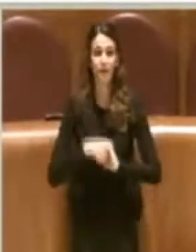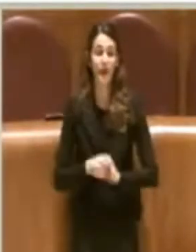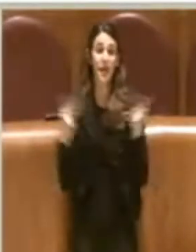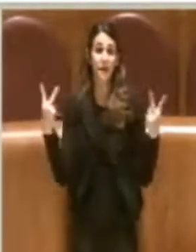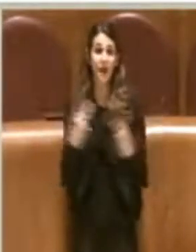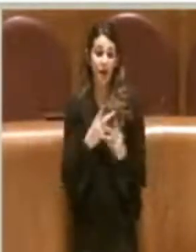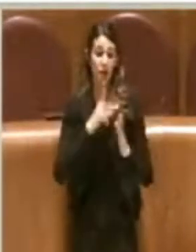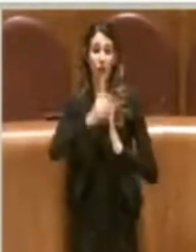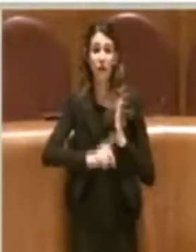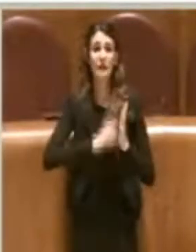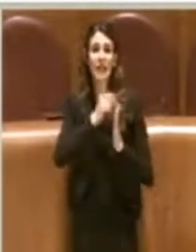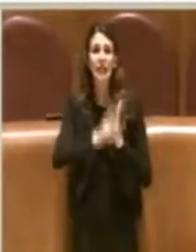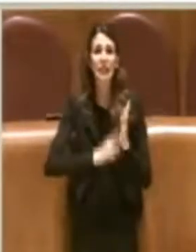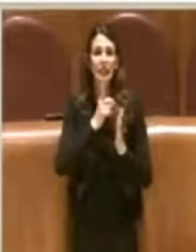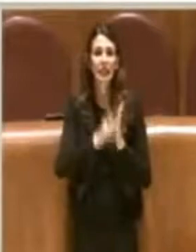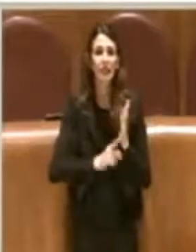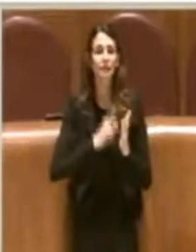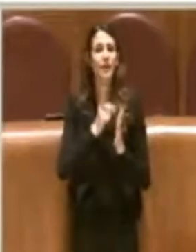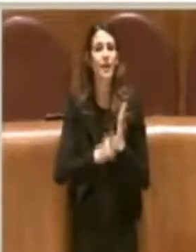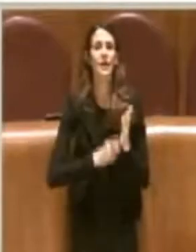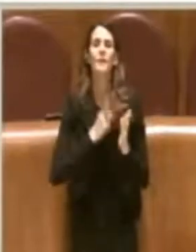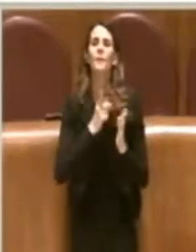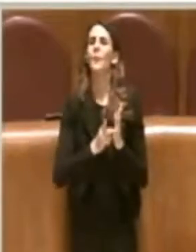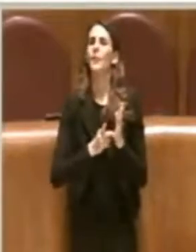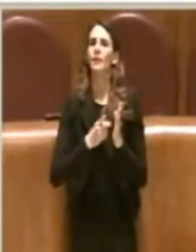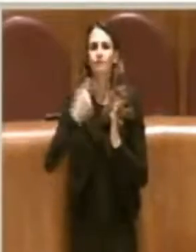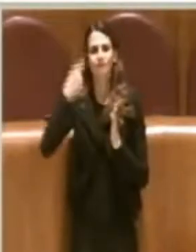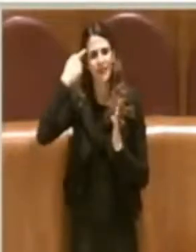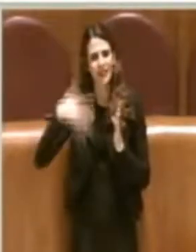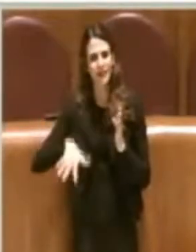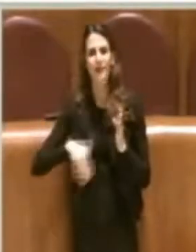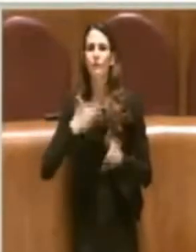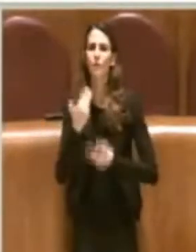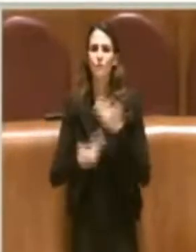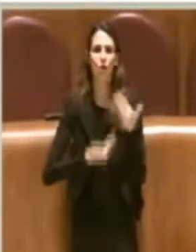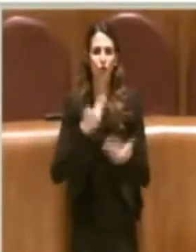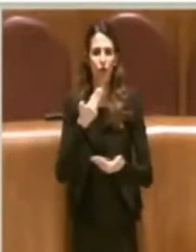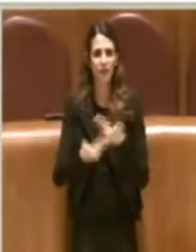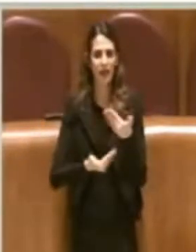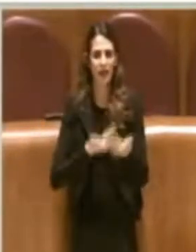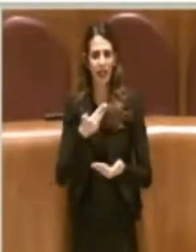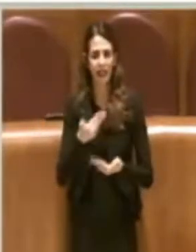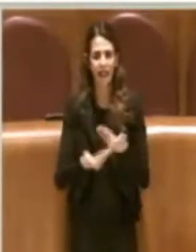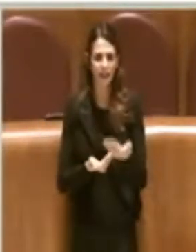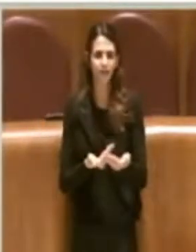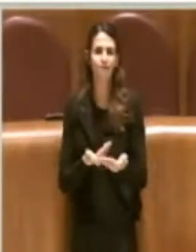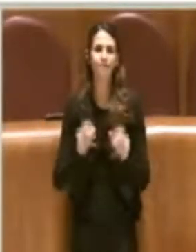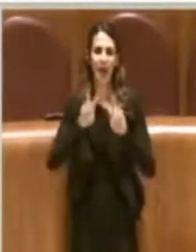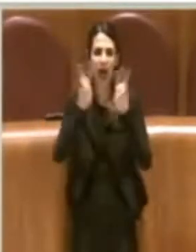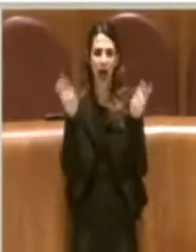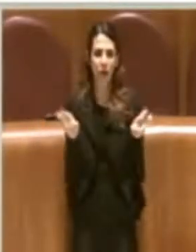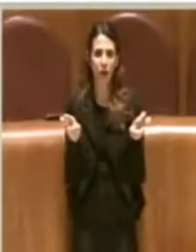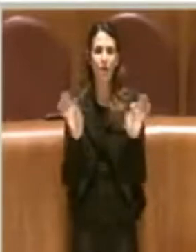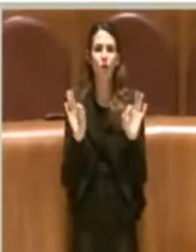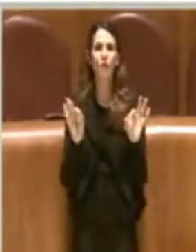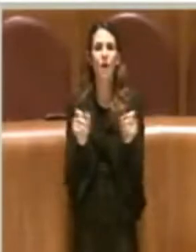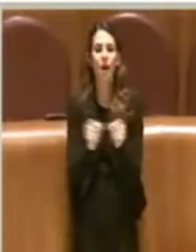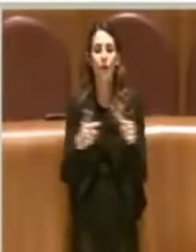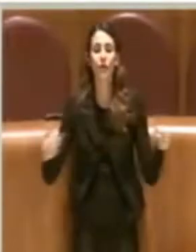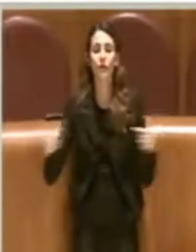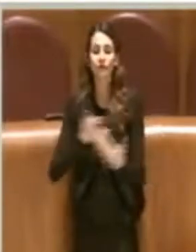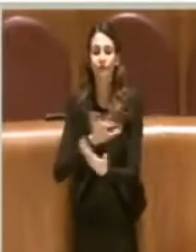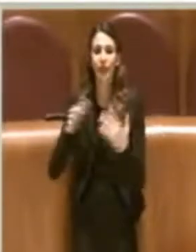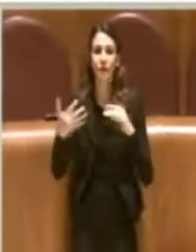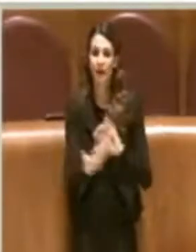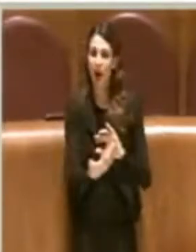delibere di indirizzo e sappiamo tutti i procedimenti di questa di questa materia sulla trasformazione urbana sono procedimenti